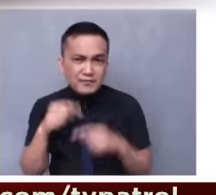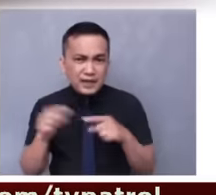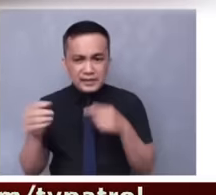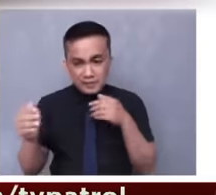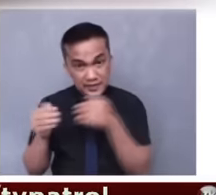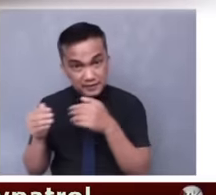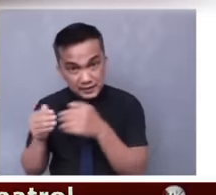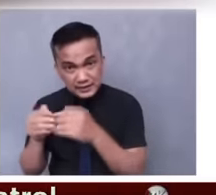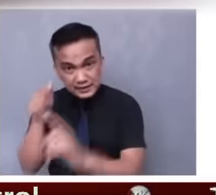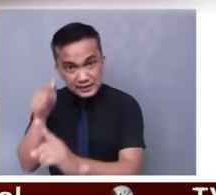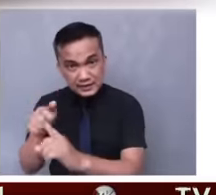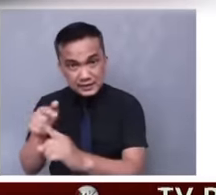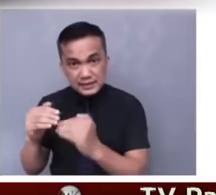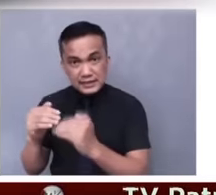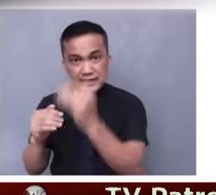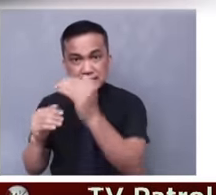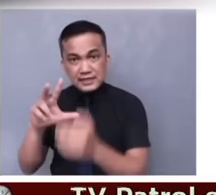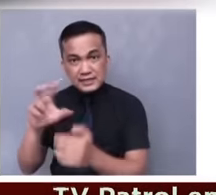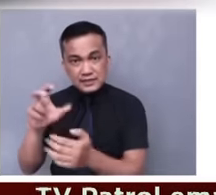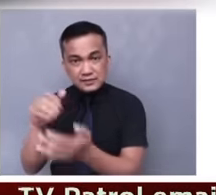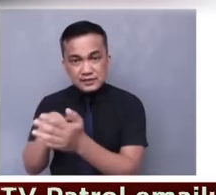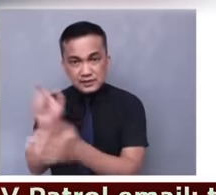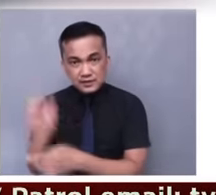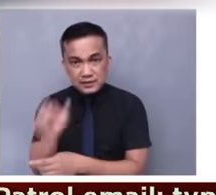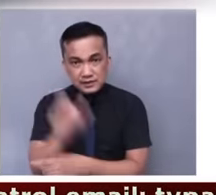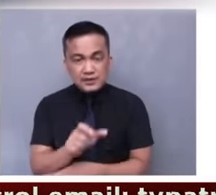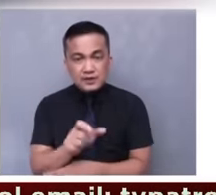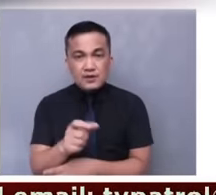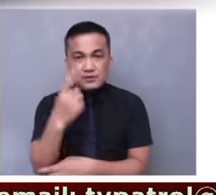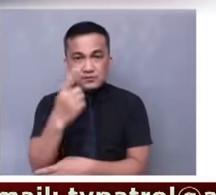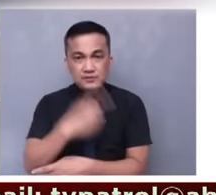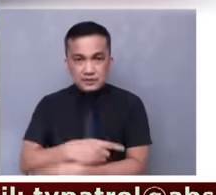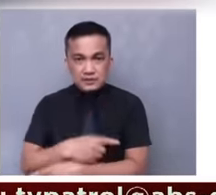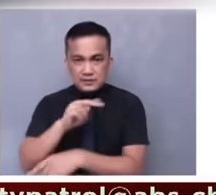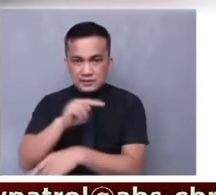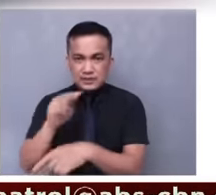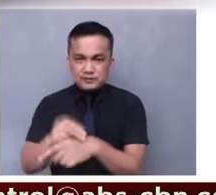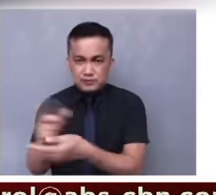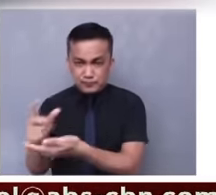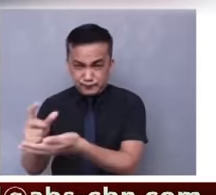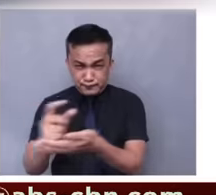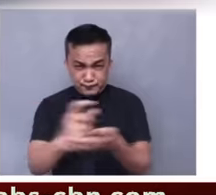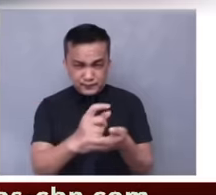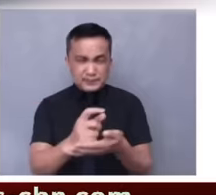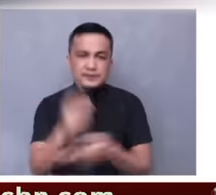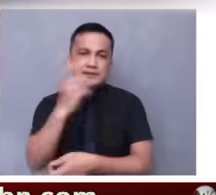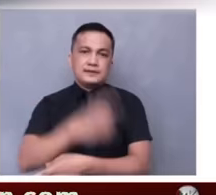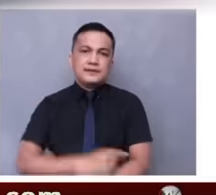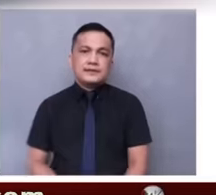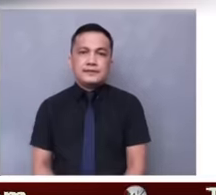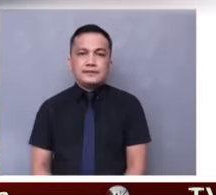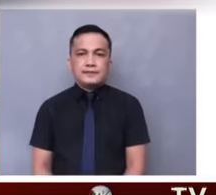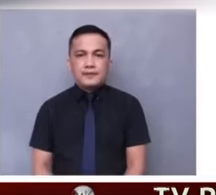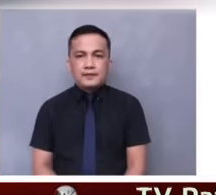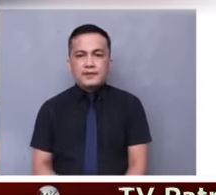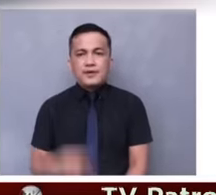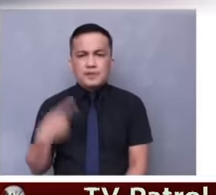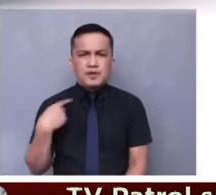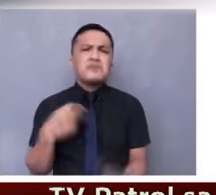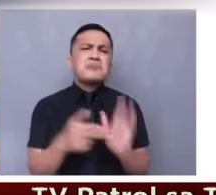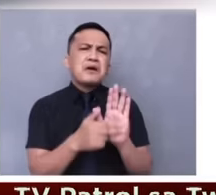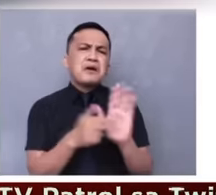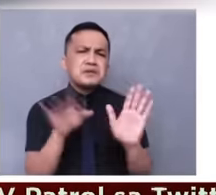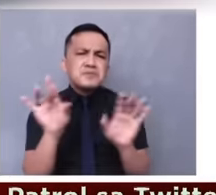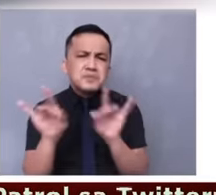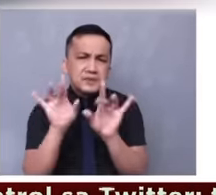higit 300,000 individual kada araw para sa National COVID Vaccination Days. Meron kasing brand preference, alam naman po natin